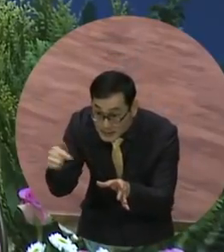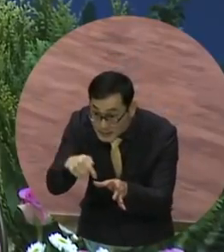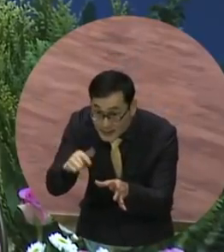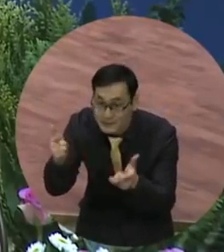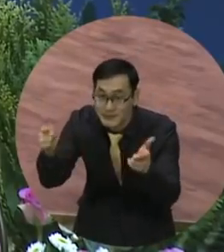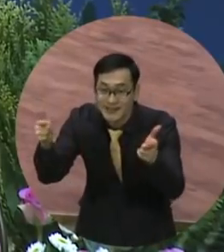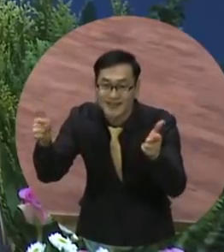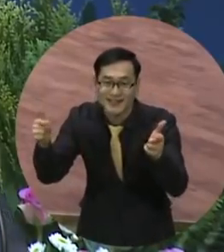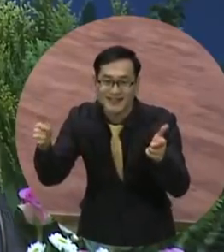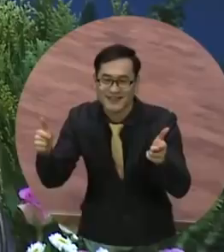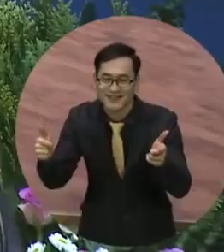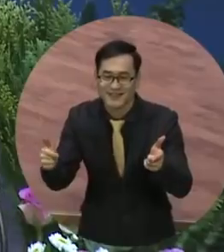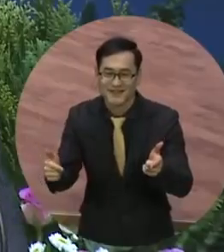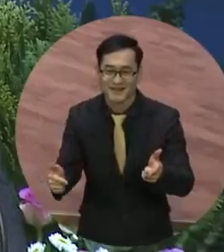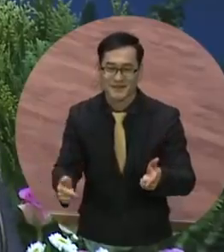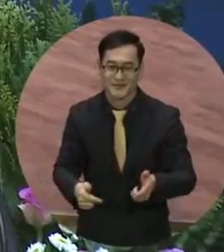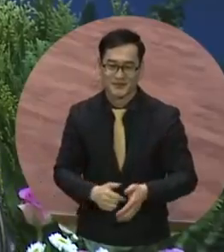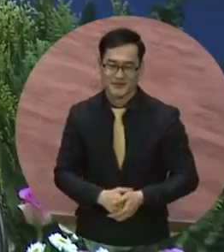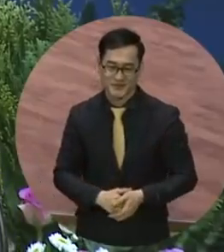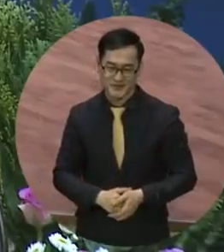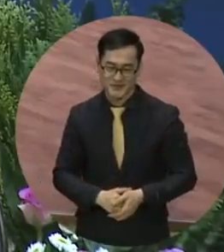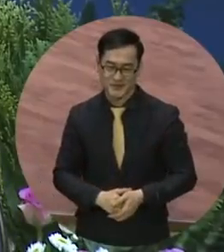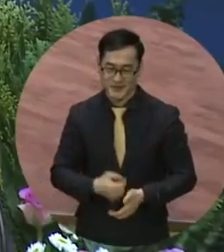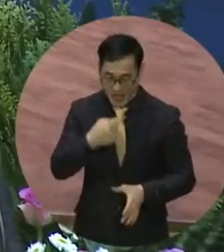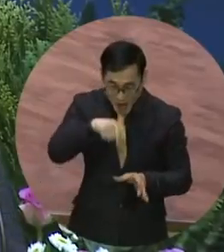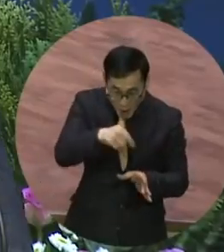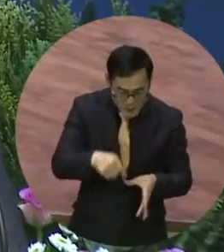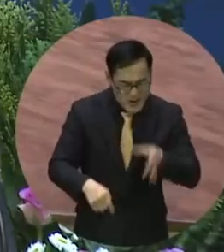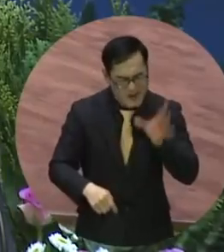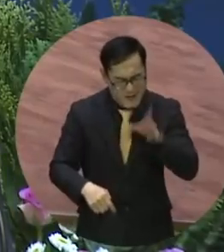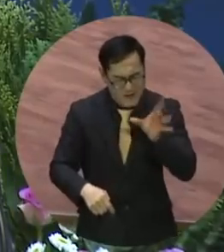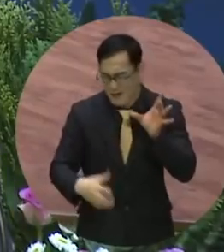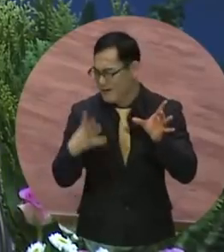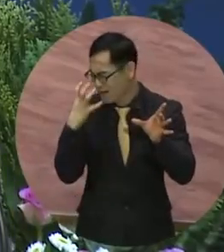이 카페인 우울증은요, 커피를 많이 마셔가지고